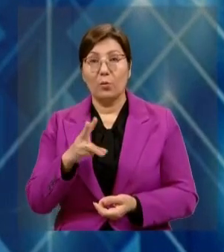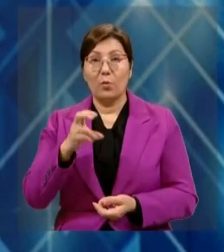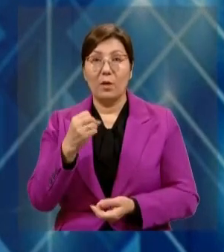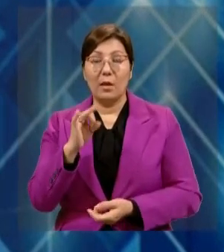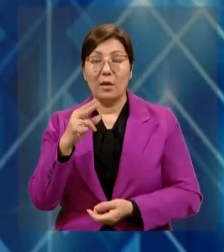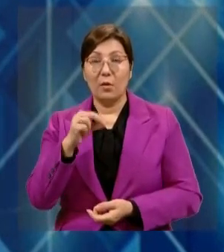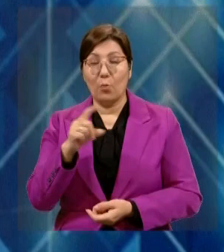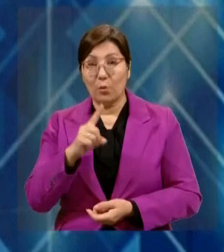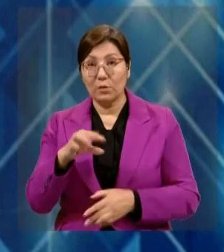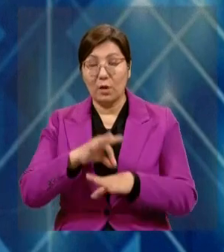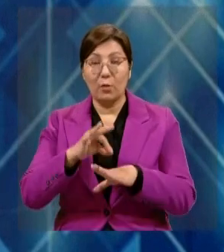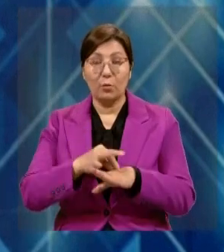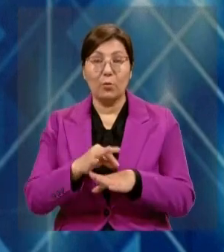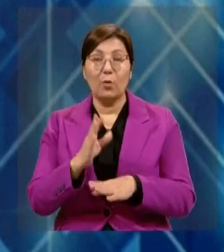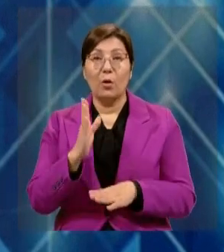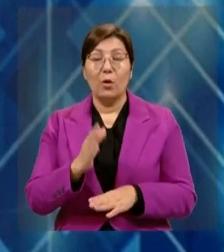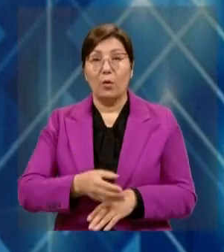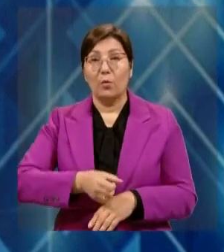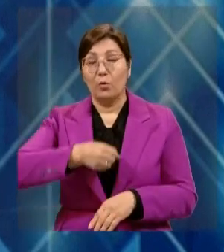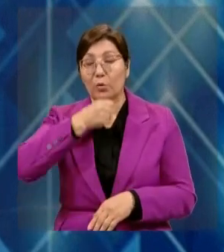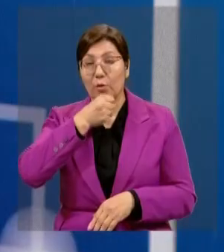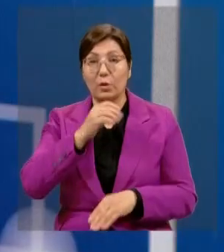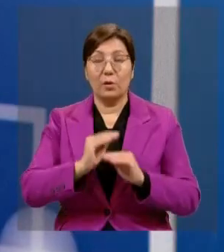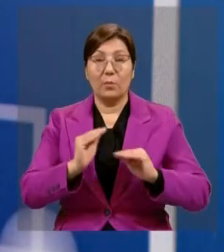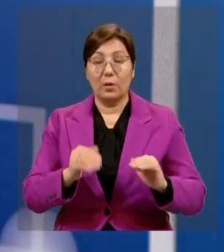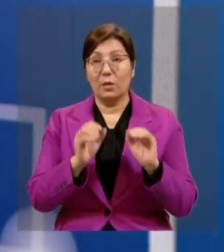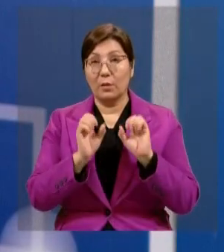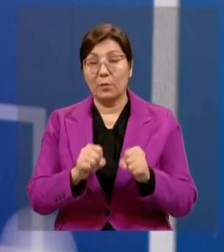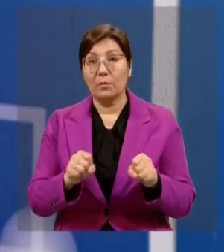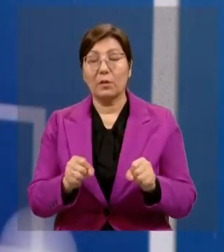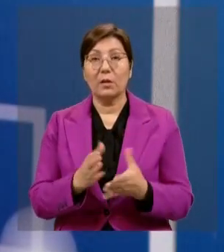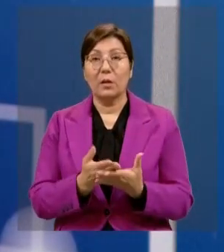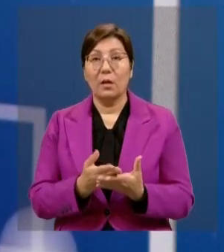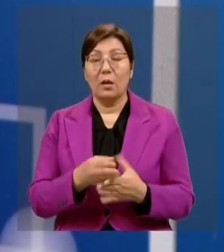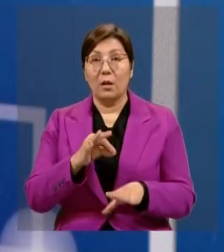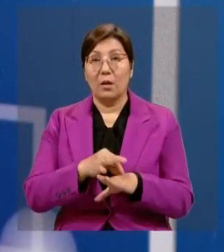лимфома, ересек болсын, балалар болсын. Сол дертке шалдыққан адамдарда